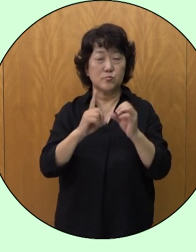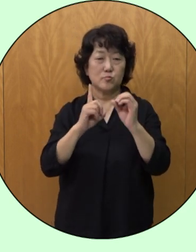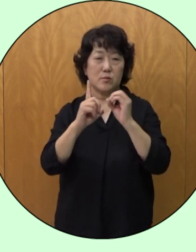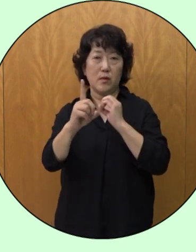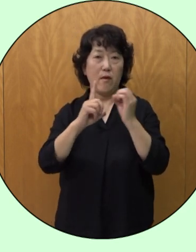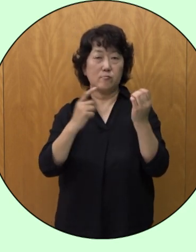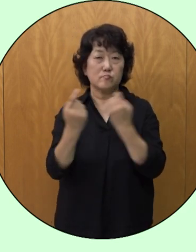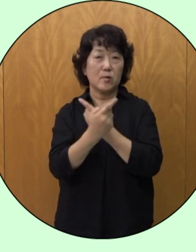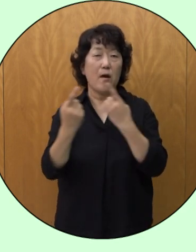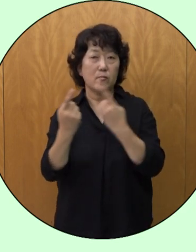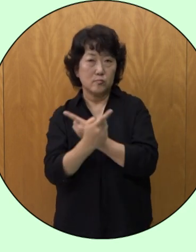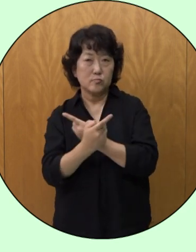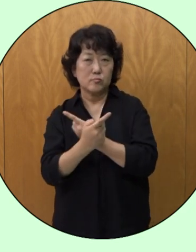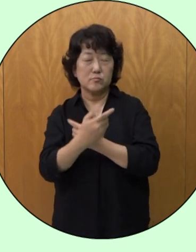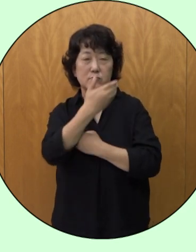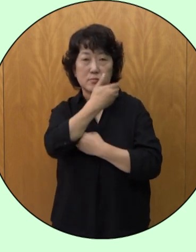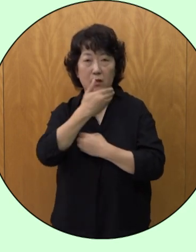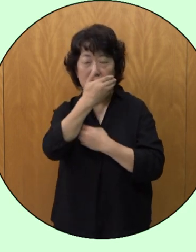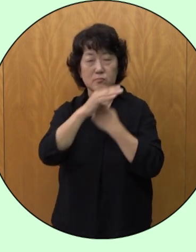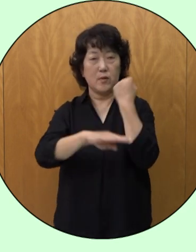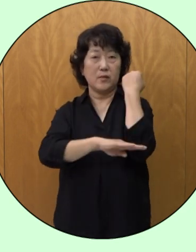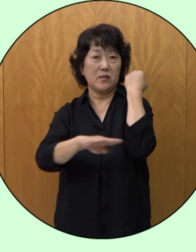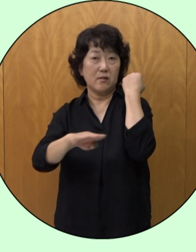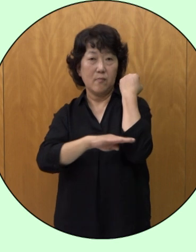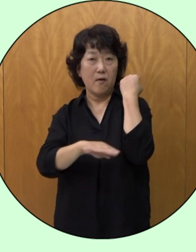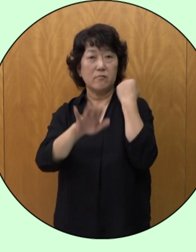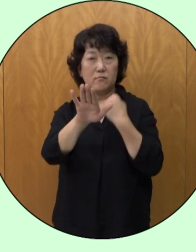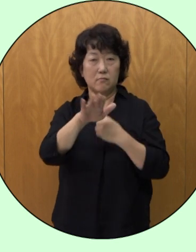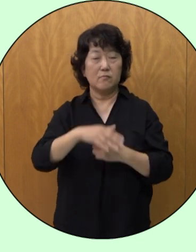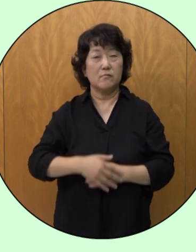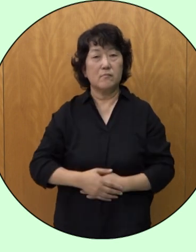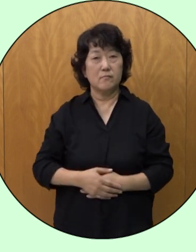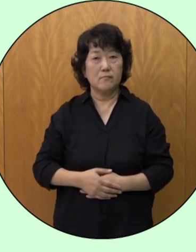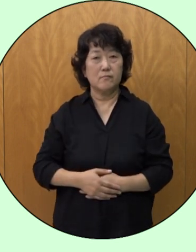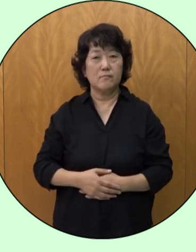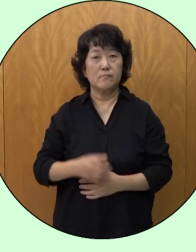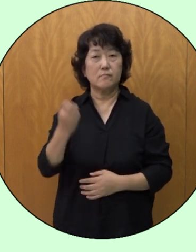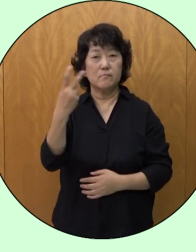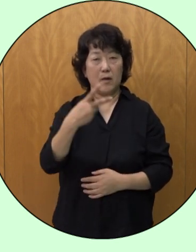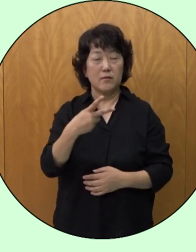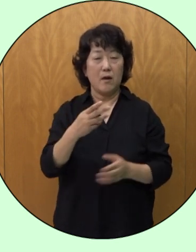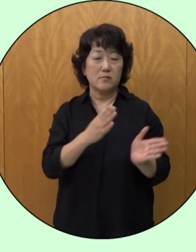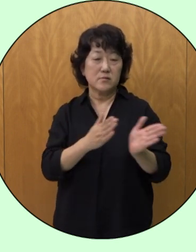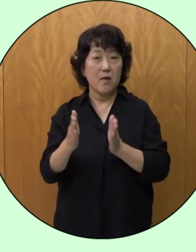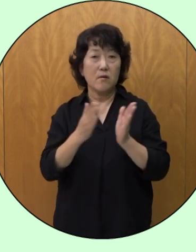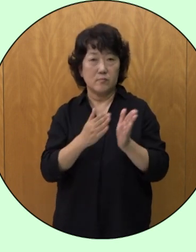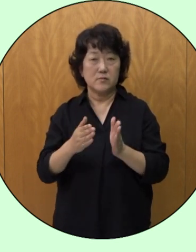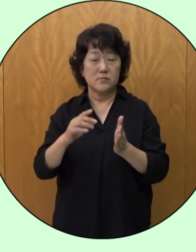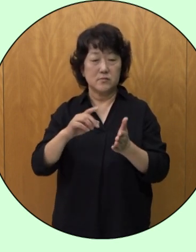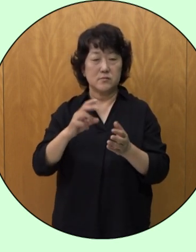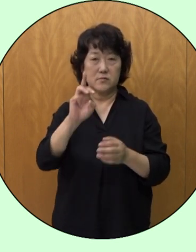重要なインフラとして位置づけられてきております。今回の整備によって積善地区の皆